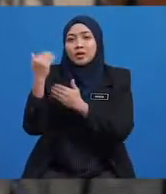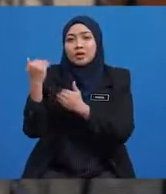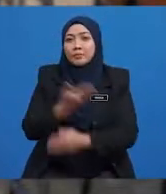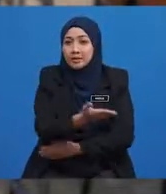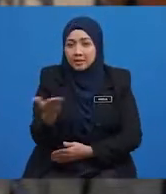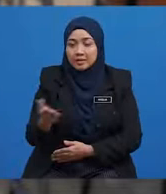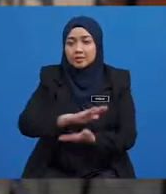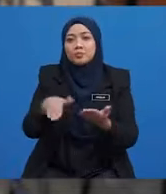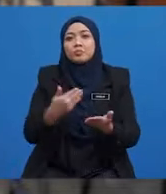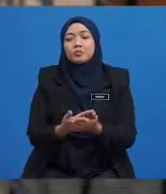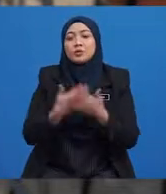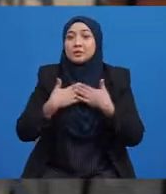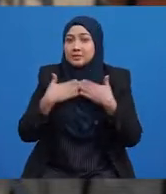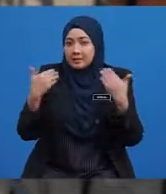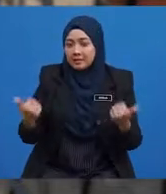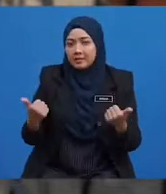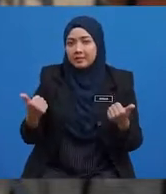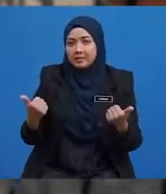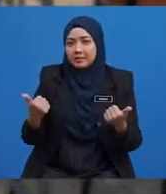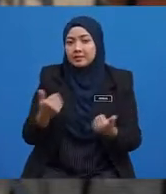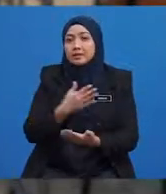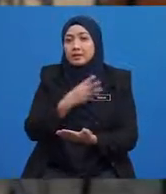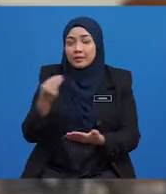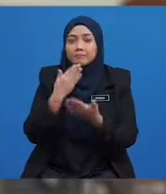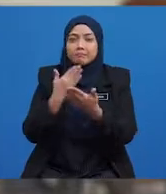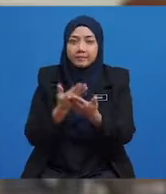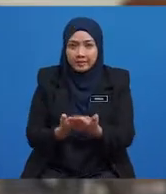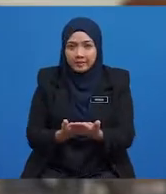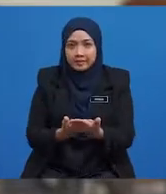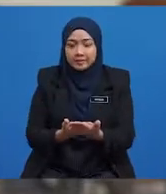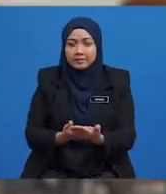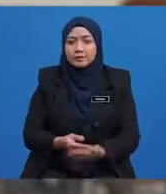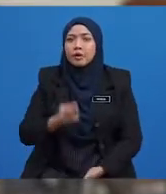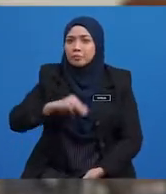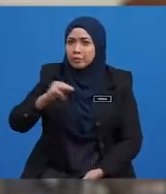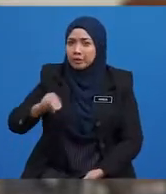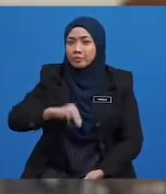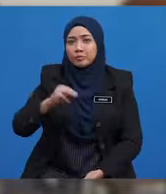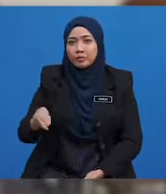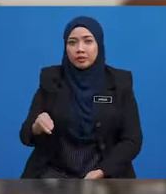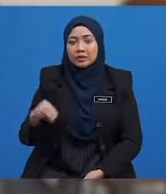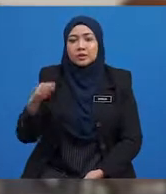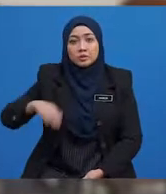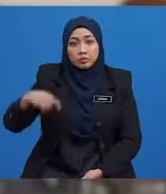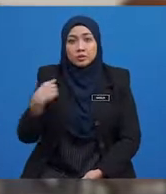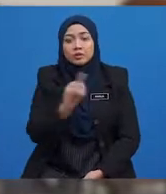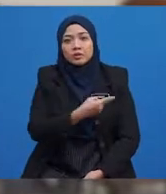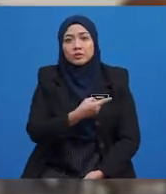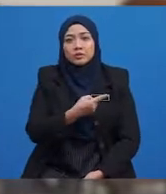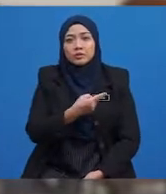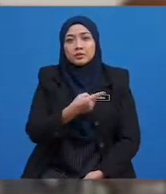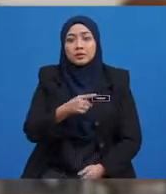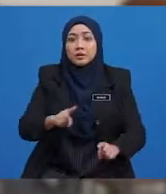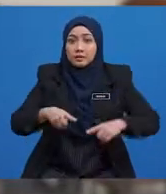semua berada dalam keadaan baik dan sihat. Baik murid-murid, sebelum kita melangkah